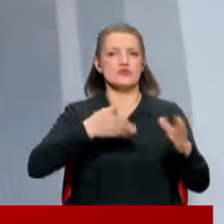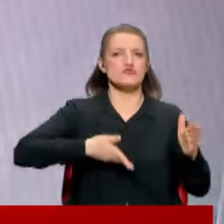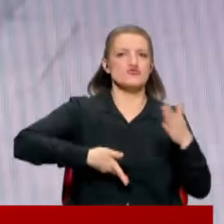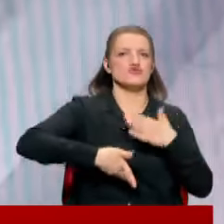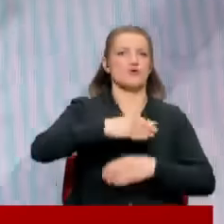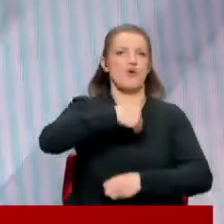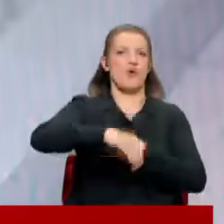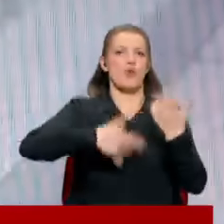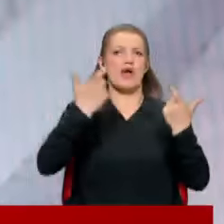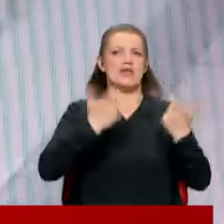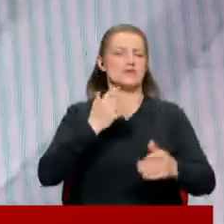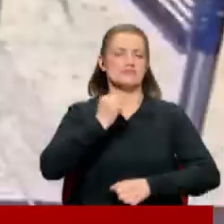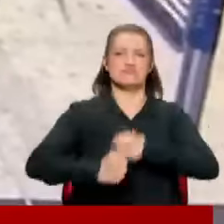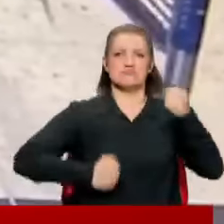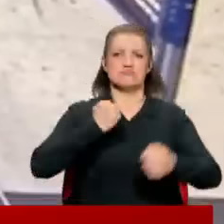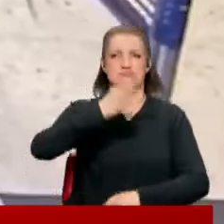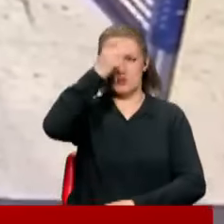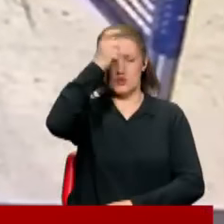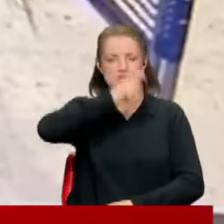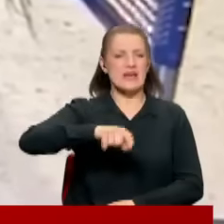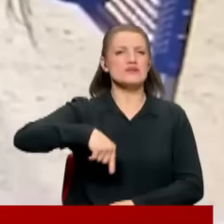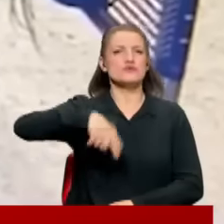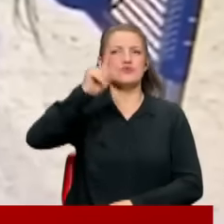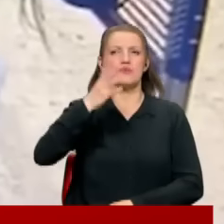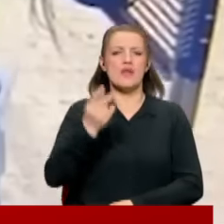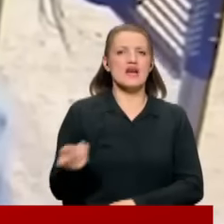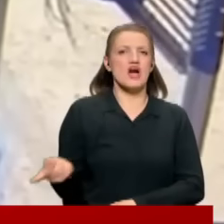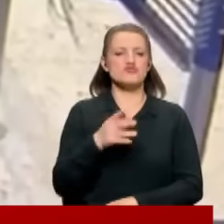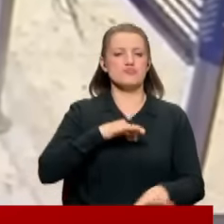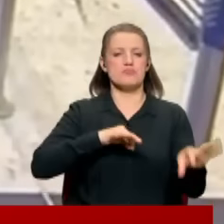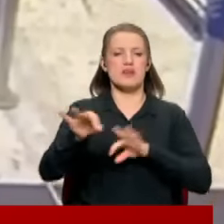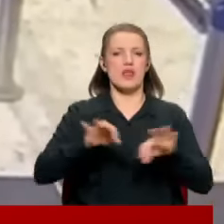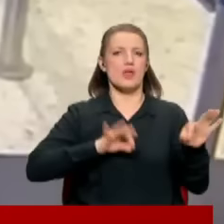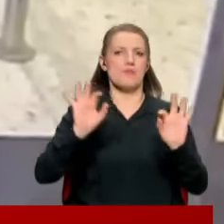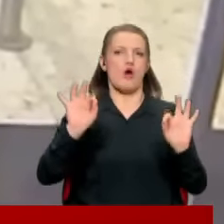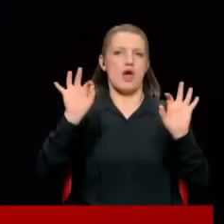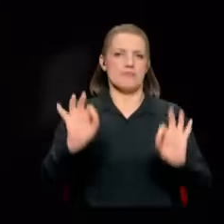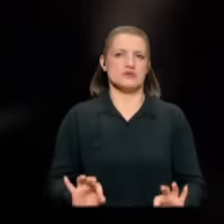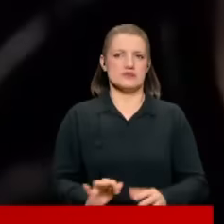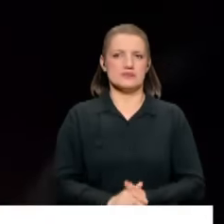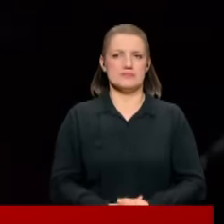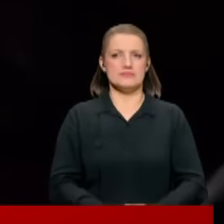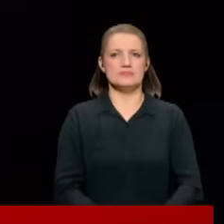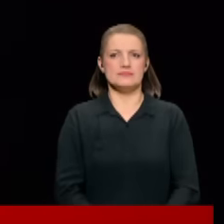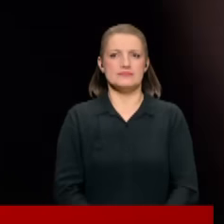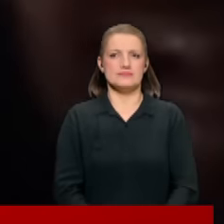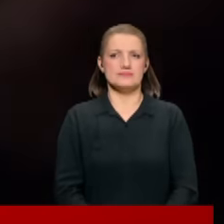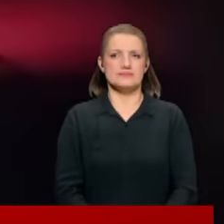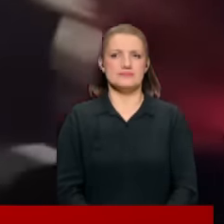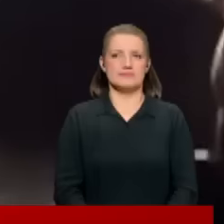çıkıp olay yerine koştu. Türkiye'nin gündemine oturacak kaçış planı da böylece başlamış oldu.